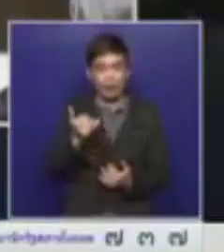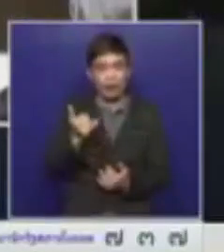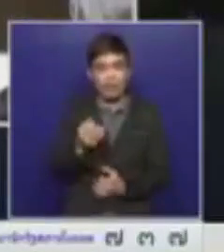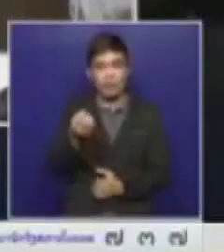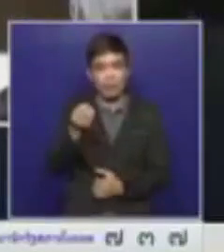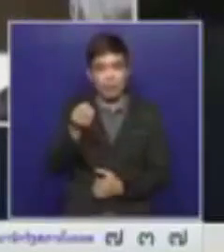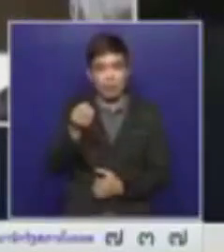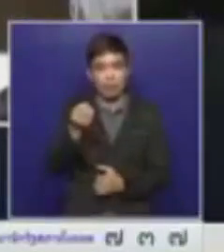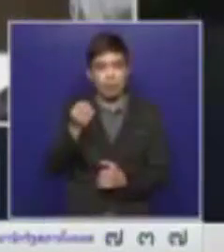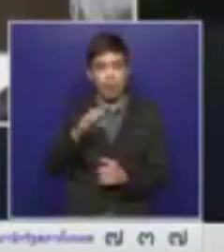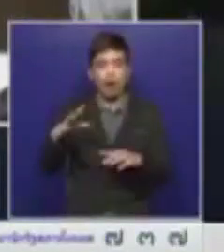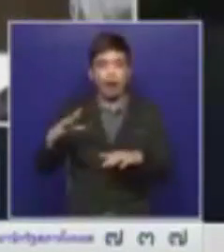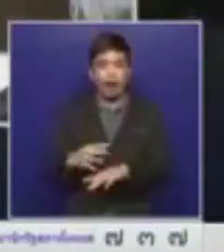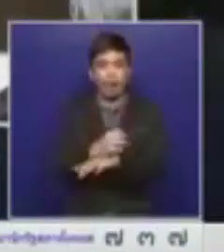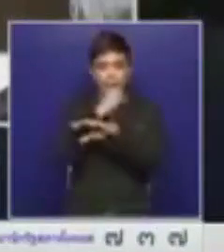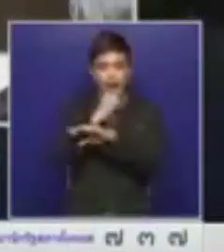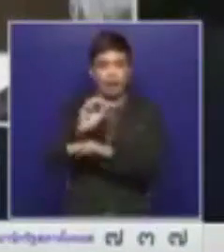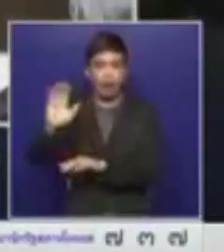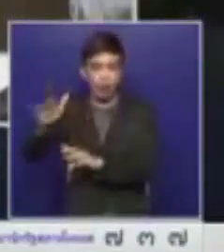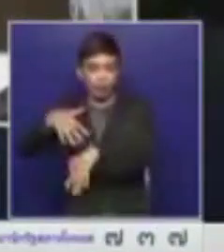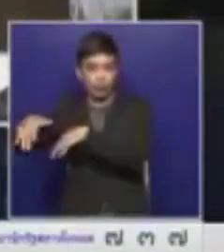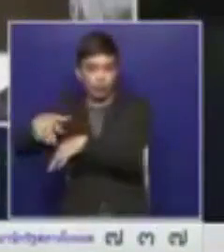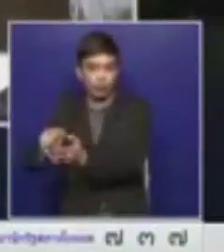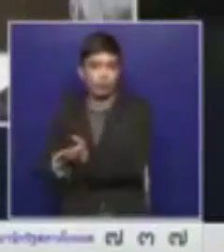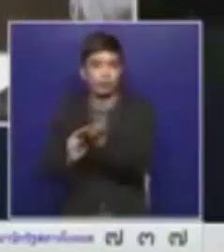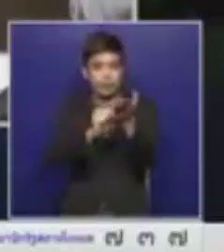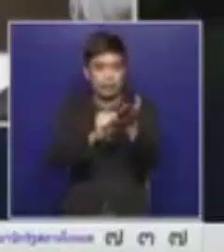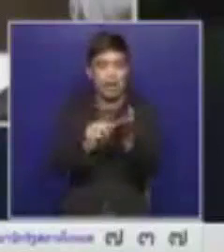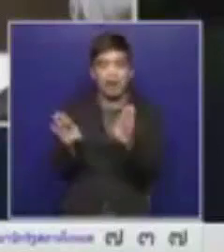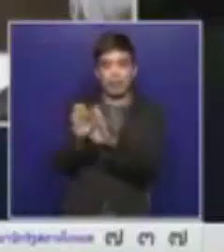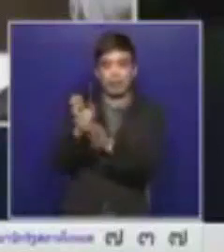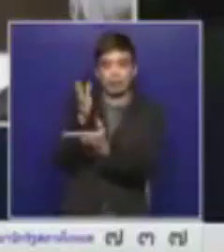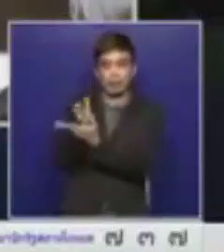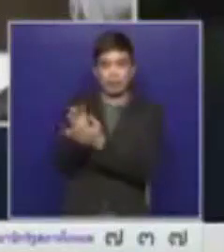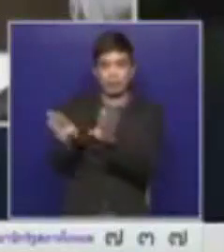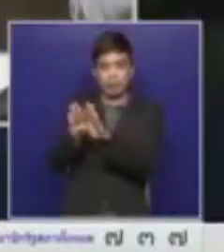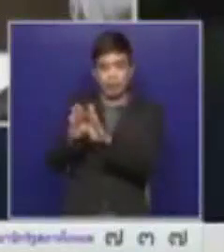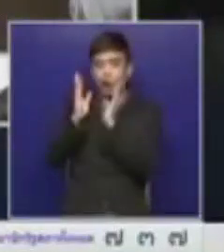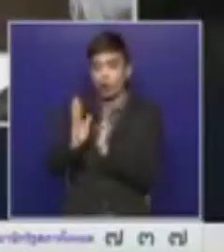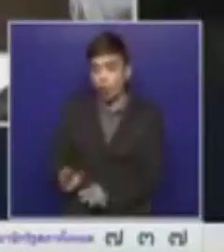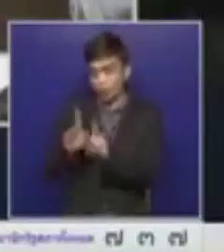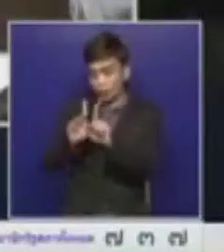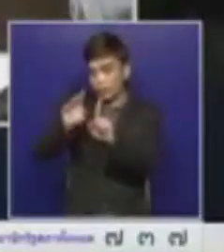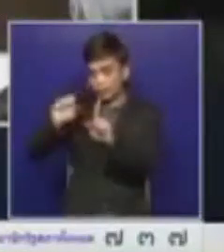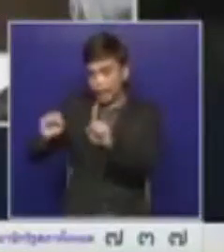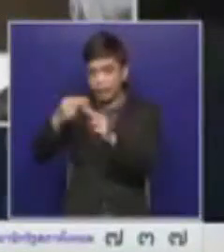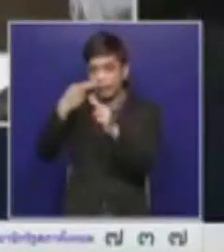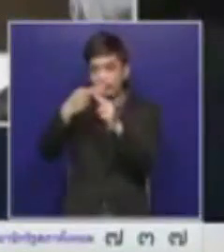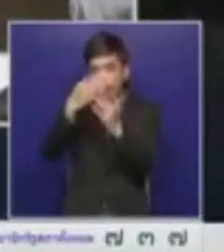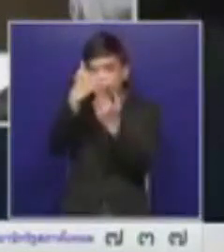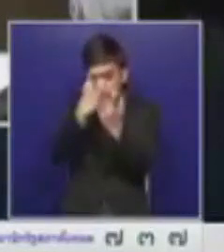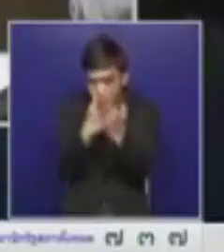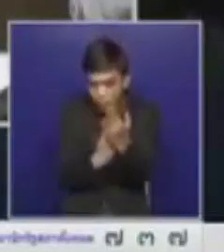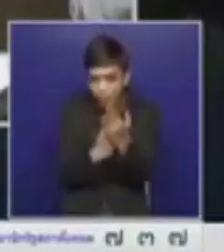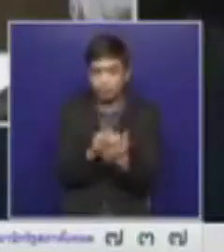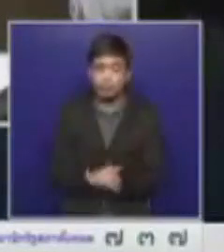นผมผิดหวังมากผมนั่งฟังการอภิปรายแล้วยังถามตัวเองอยู่ในใจเลยว่าเฮ้ยตกลงนี่ตั้งใจจะแก้รัฐธรรมนูญกันหรือเปล่าที่ผ่าน